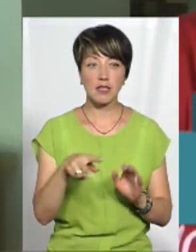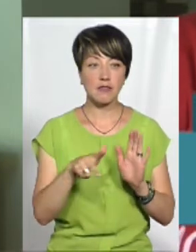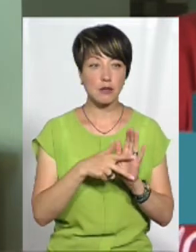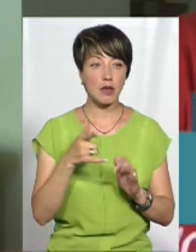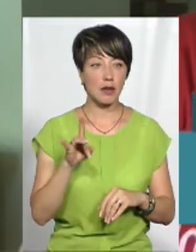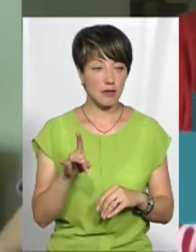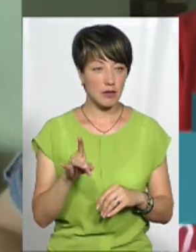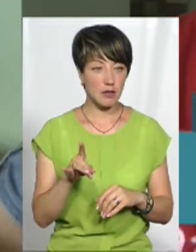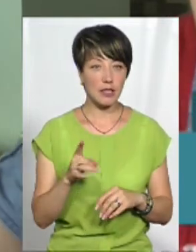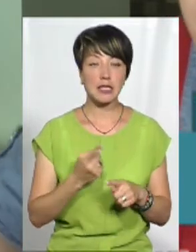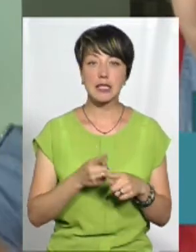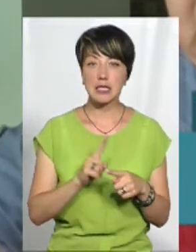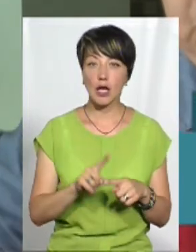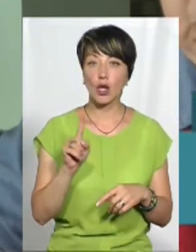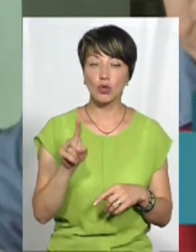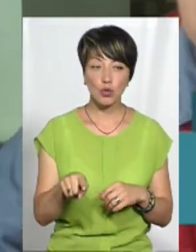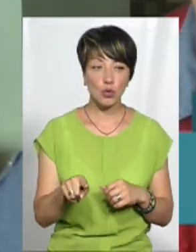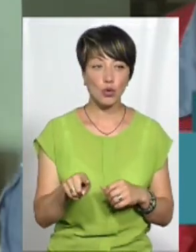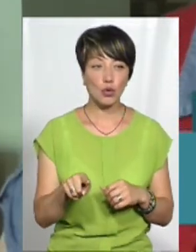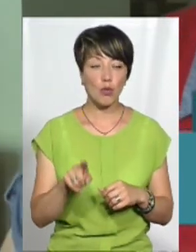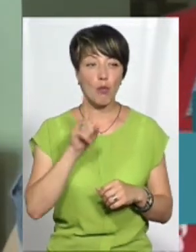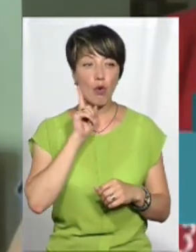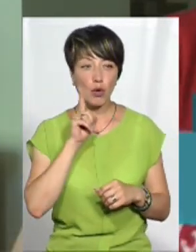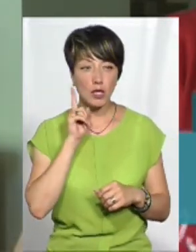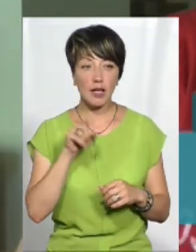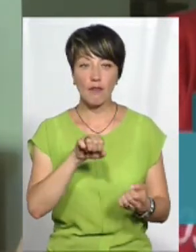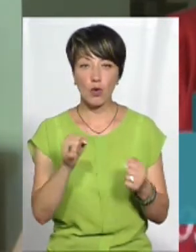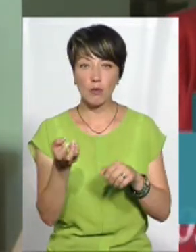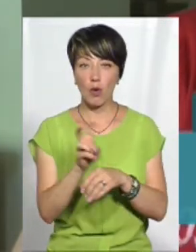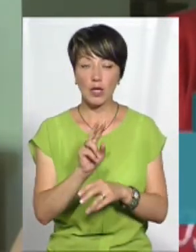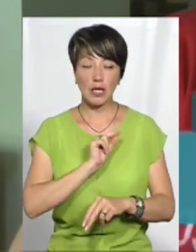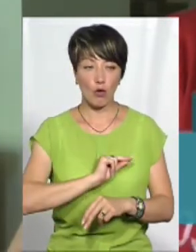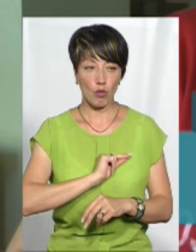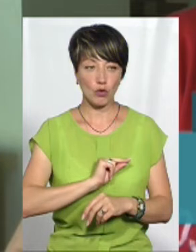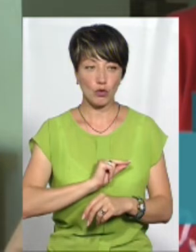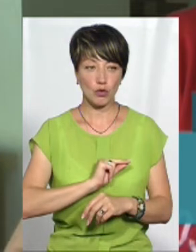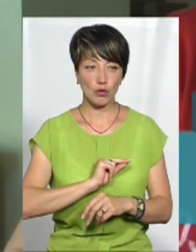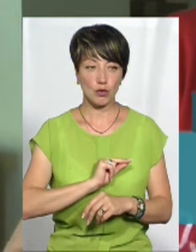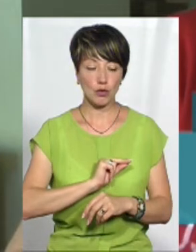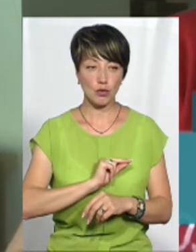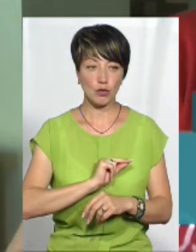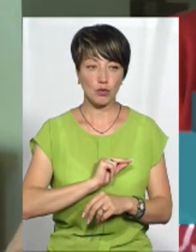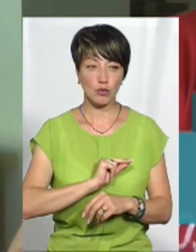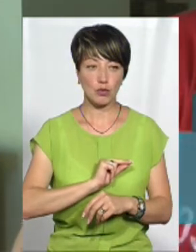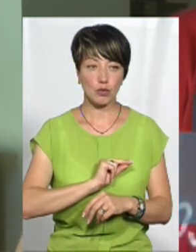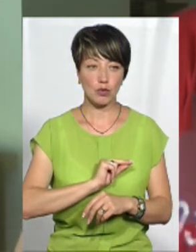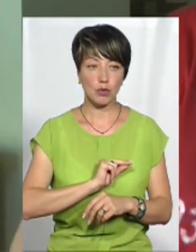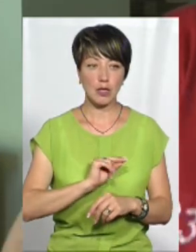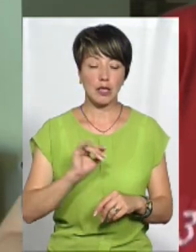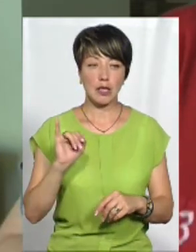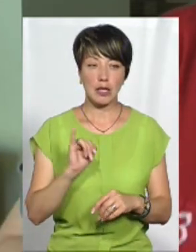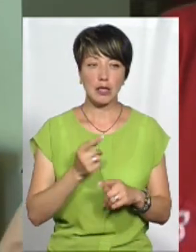2928 гривень. Це той, що молодий водій, що приходить на роботу. І це,